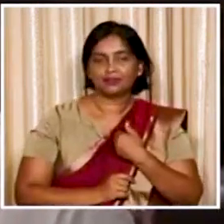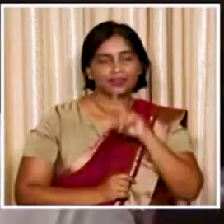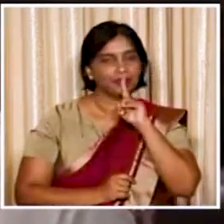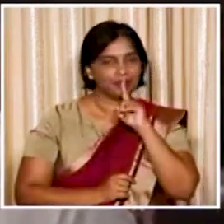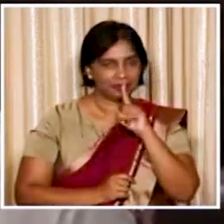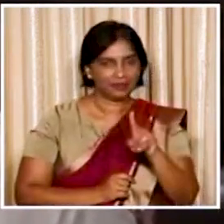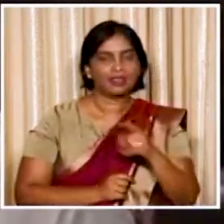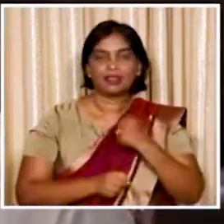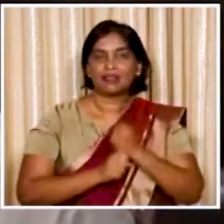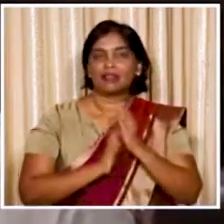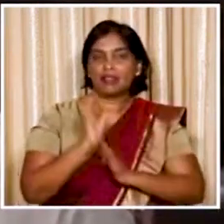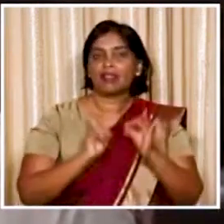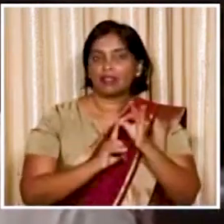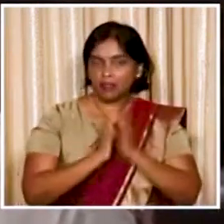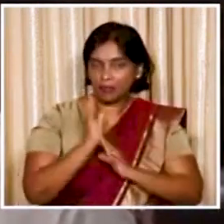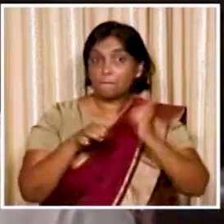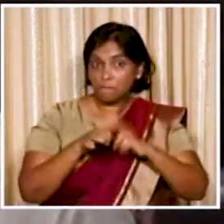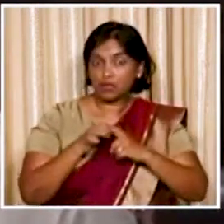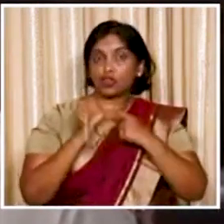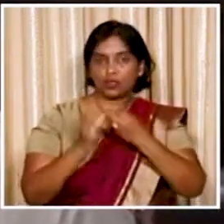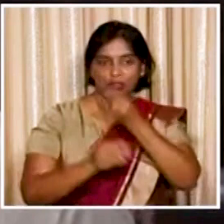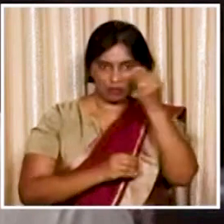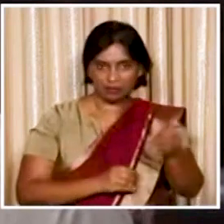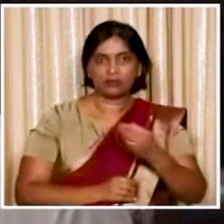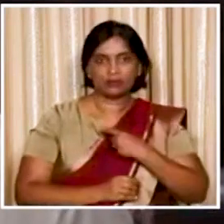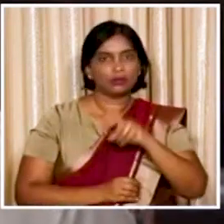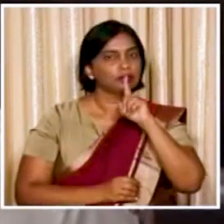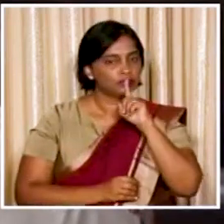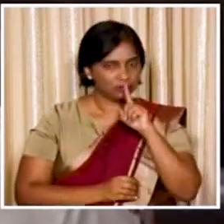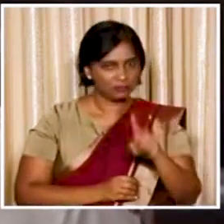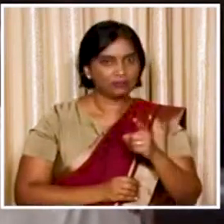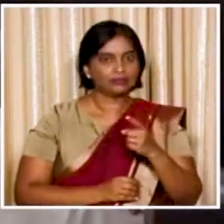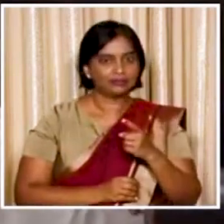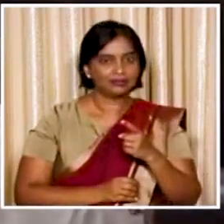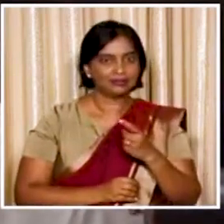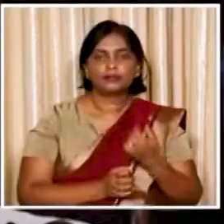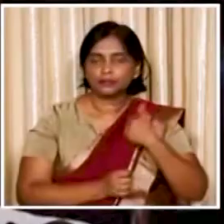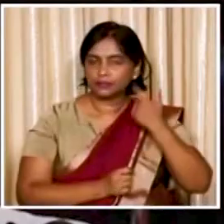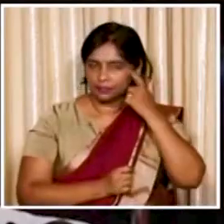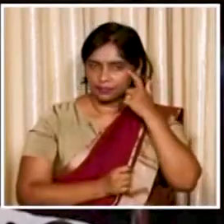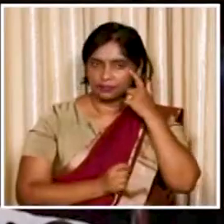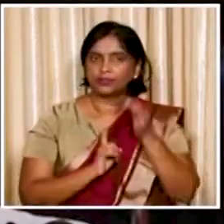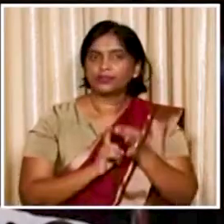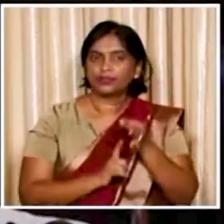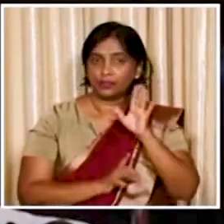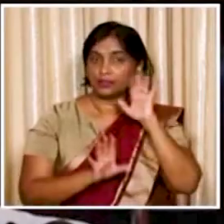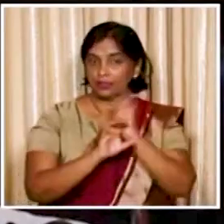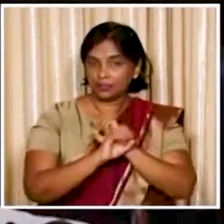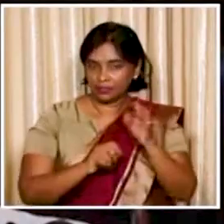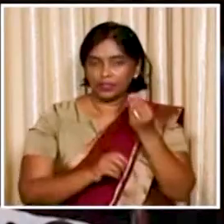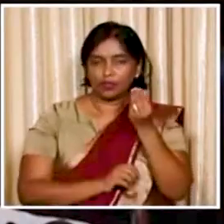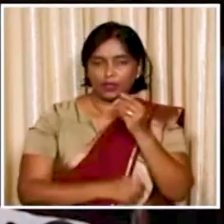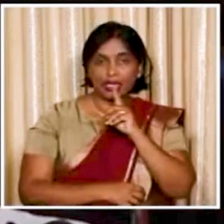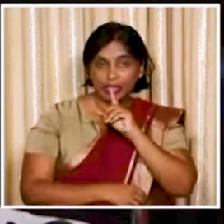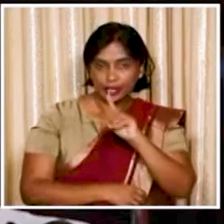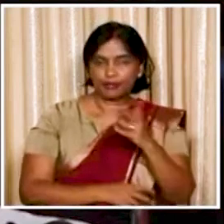But I must tell you I am going to walk the talk and I know you all are going to walk with me. Thank you. ජනාධිපතිතුමා ප්‍රකාශ කරන යමක්